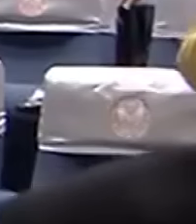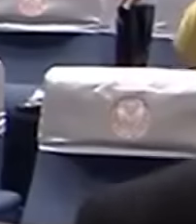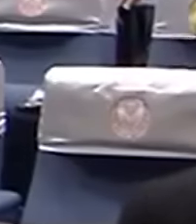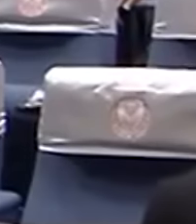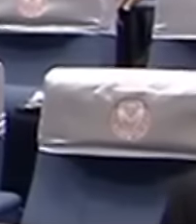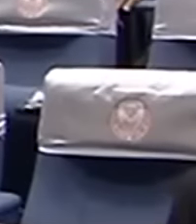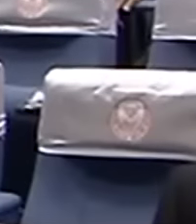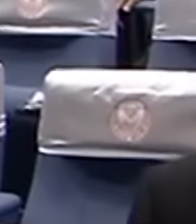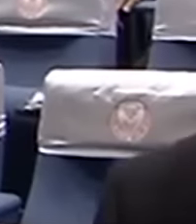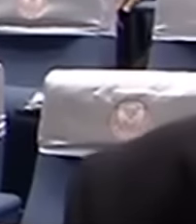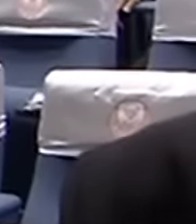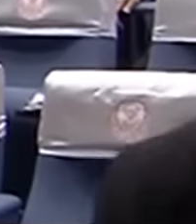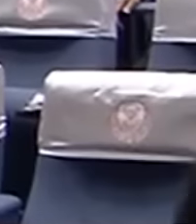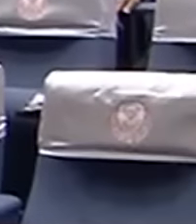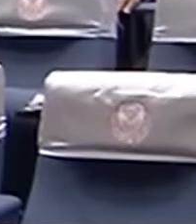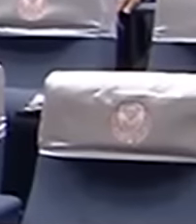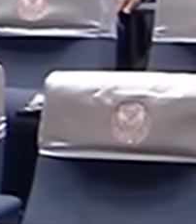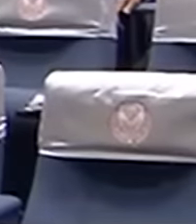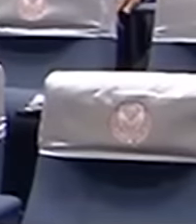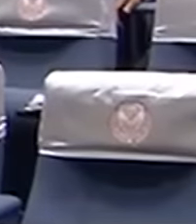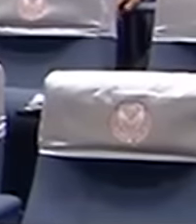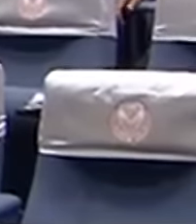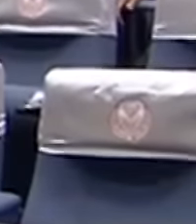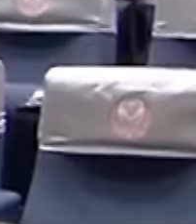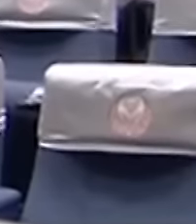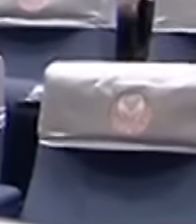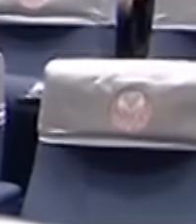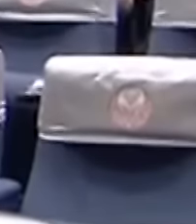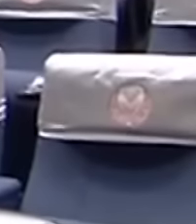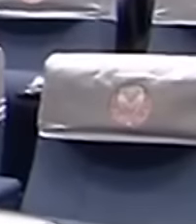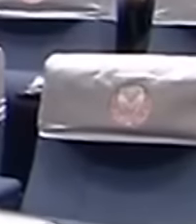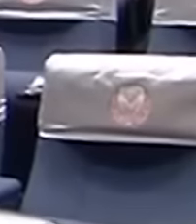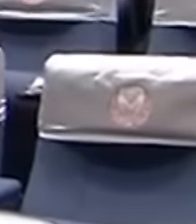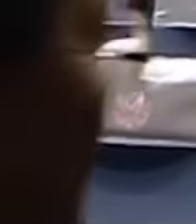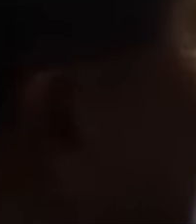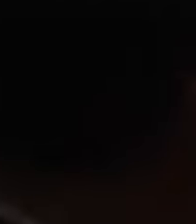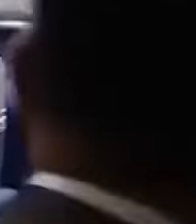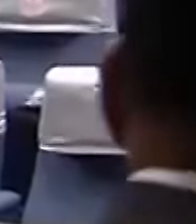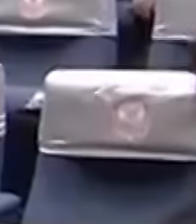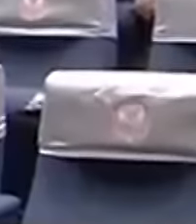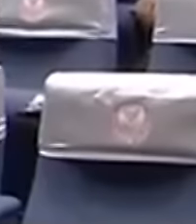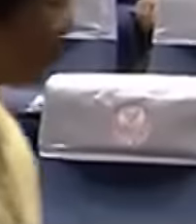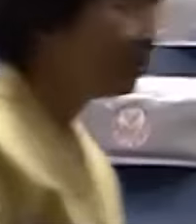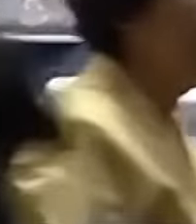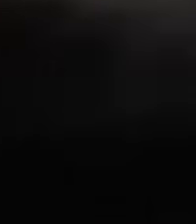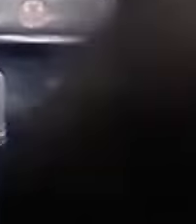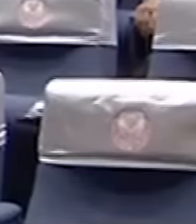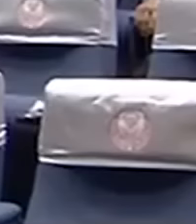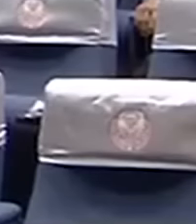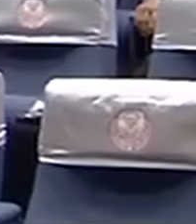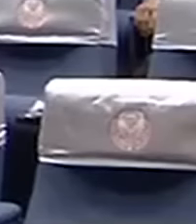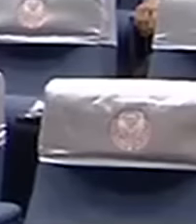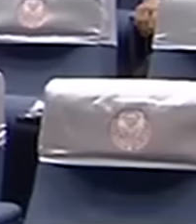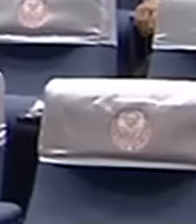ะครับได้ถึงลำดับในการอภิปรายนโยบายรัฐบาลแต่ว่าก็ใช้สิทธิ์ในการอ